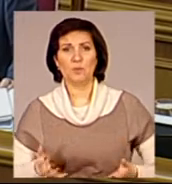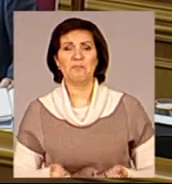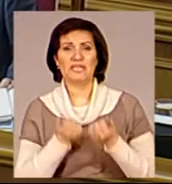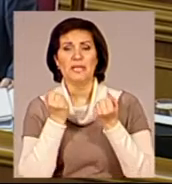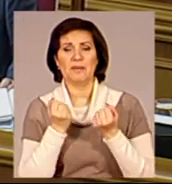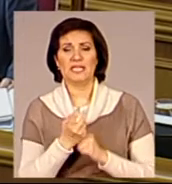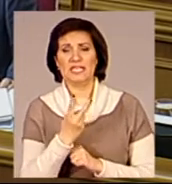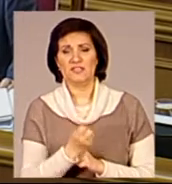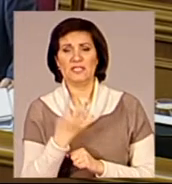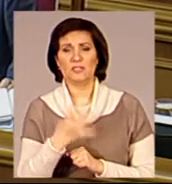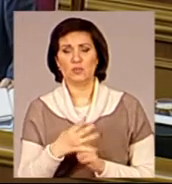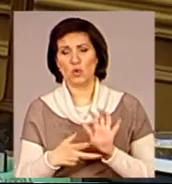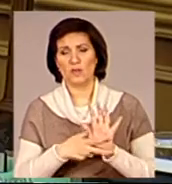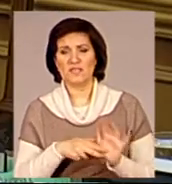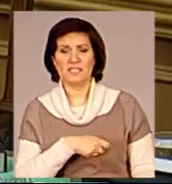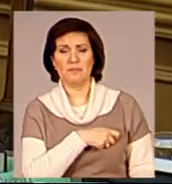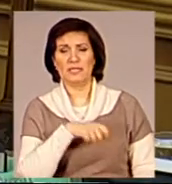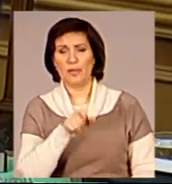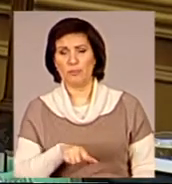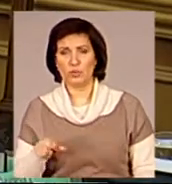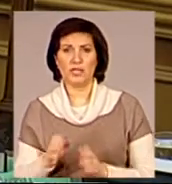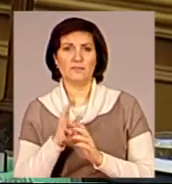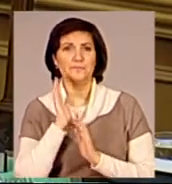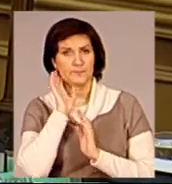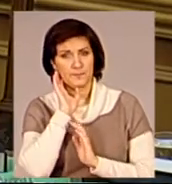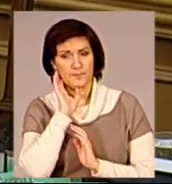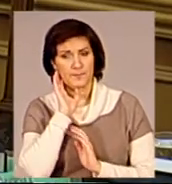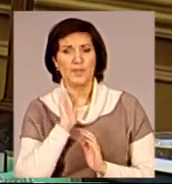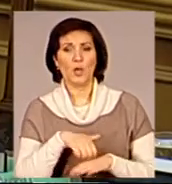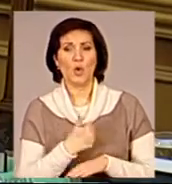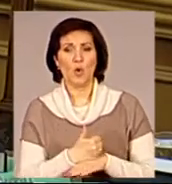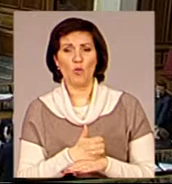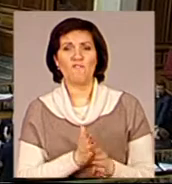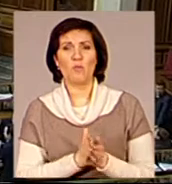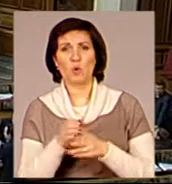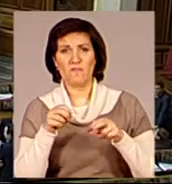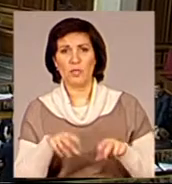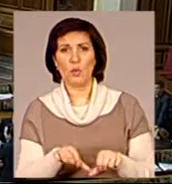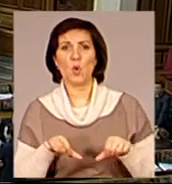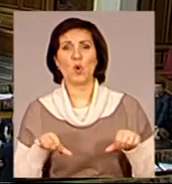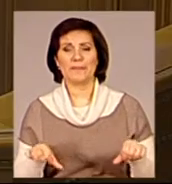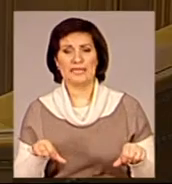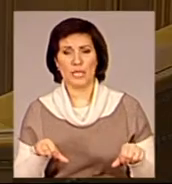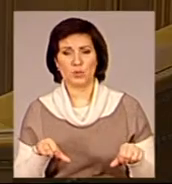підтримали 248 депутатів. Пропоную послухати голову профільного комітету.